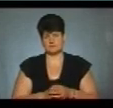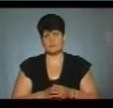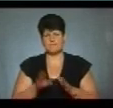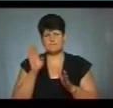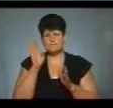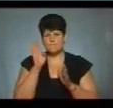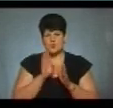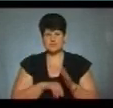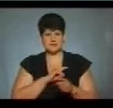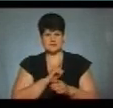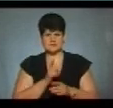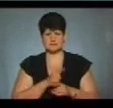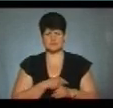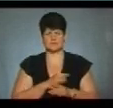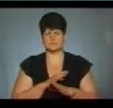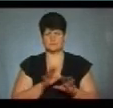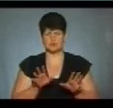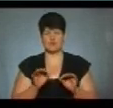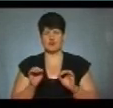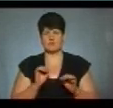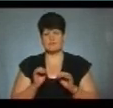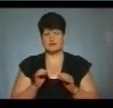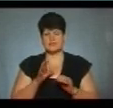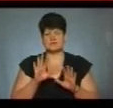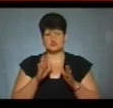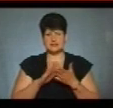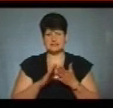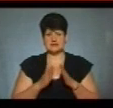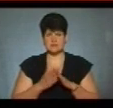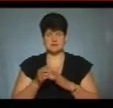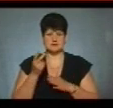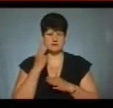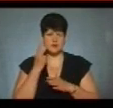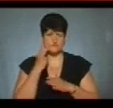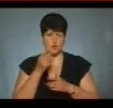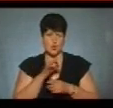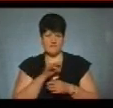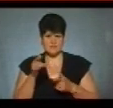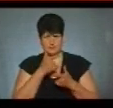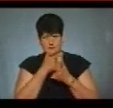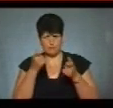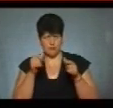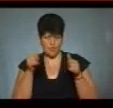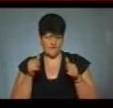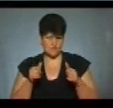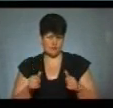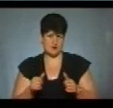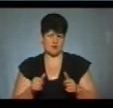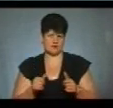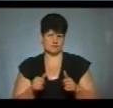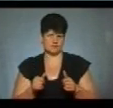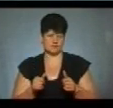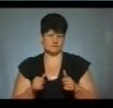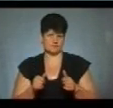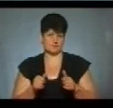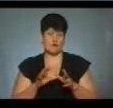погіршення, в принципі, якщо є, це управління Державної служби надзвичайної ситуації, вони завжди офіційно повідомляють по засобам інформації,